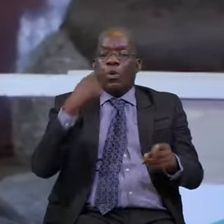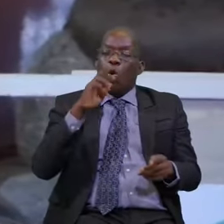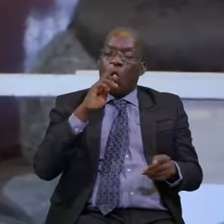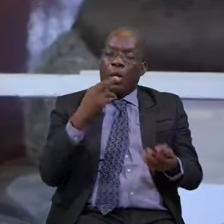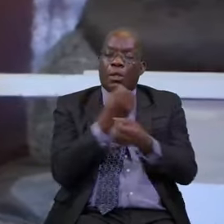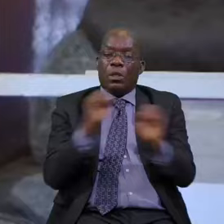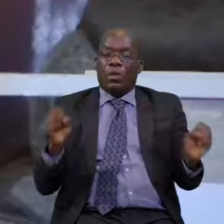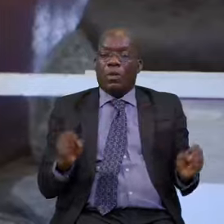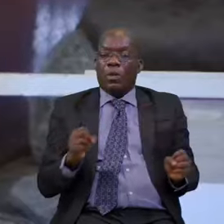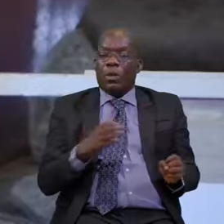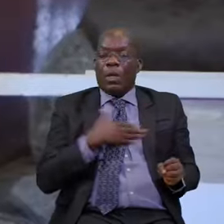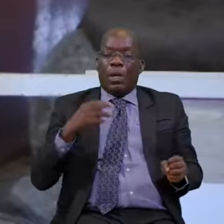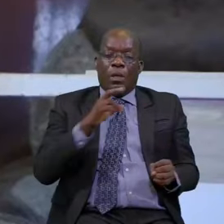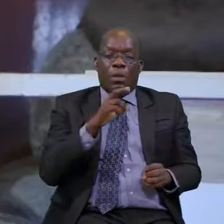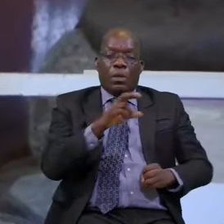sont sauvés,